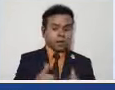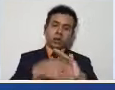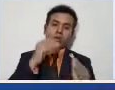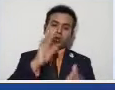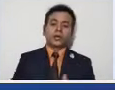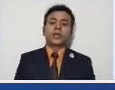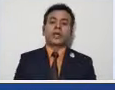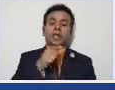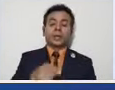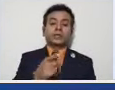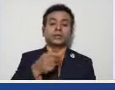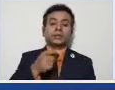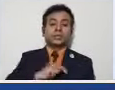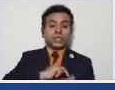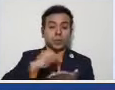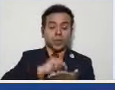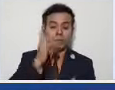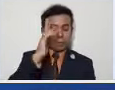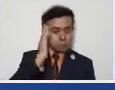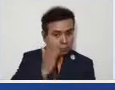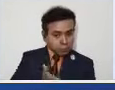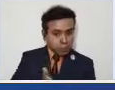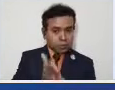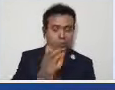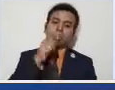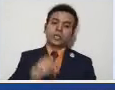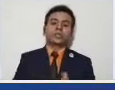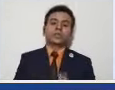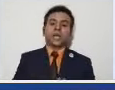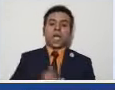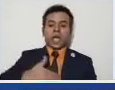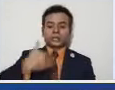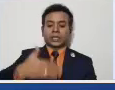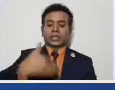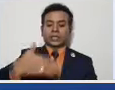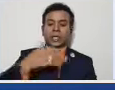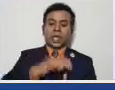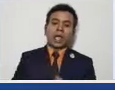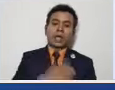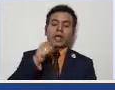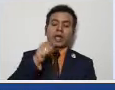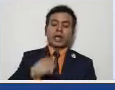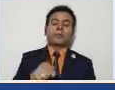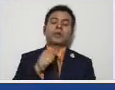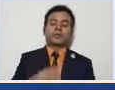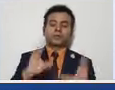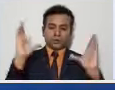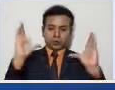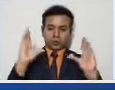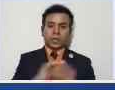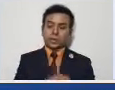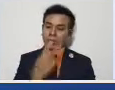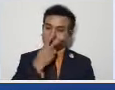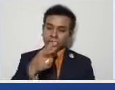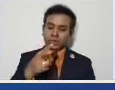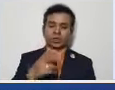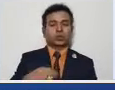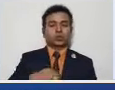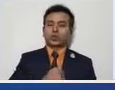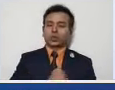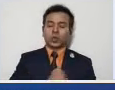তারা কোয়ারেন্টাইন বিধিগুলো কঠোরভাবে মেনে চলা, এই সবগুলো পরামর্শ আপনারা মেনে চললে আপনারা দেখছেন যে আমরা উত্তরোত্তর